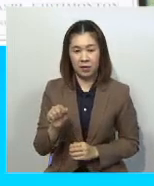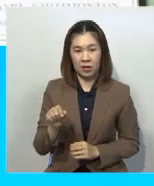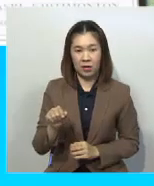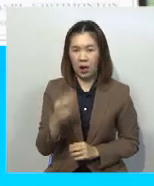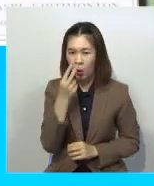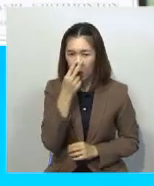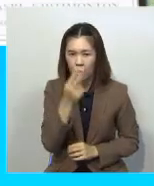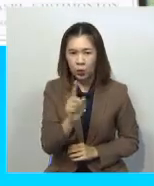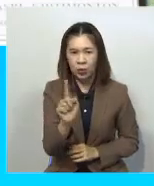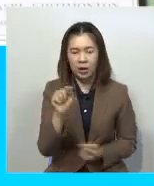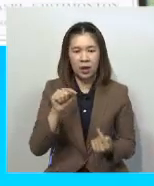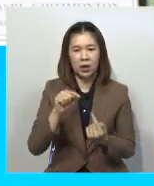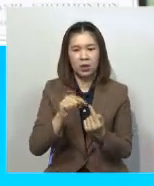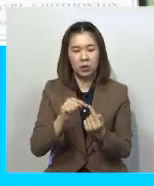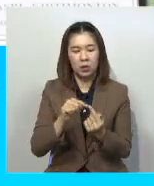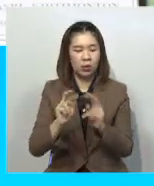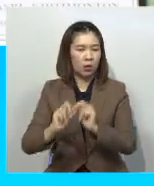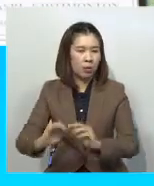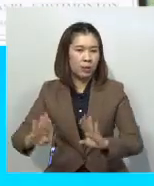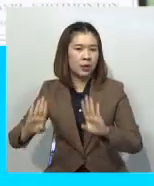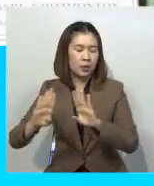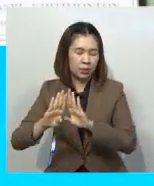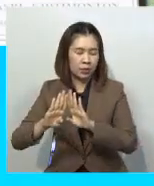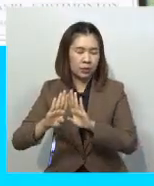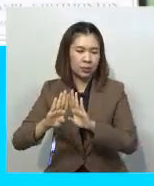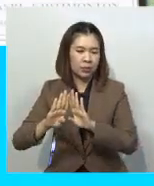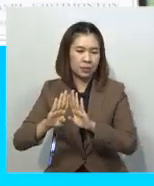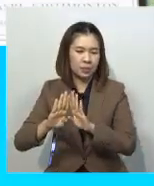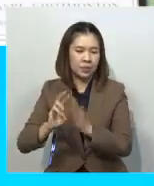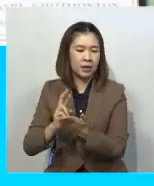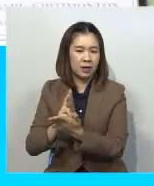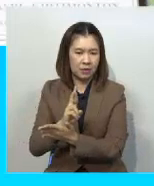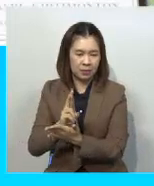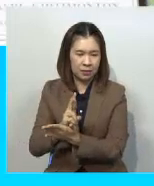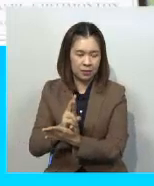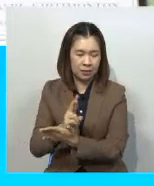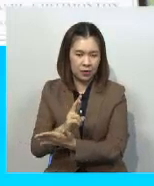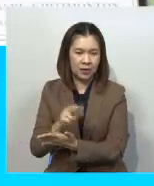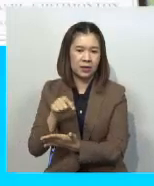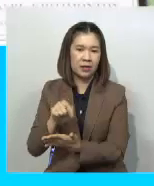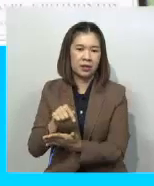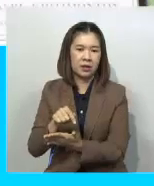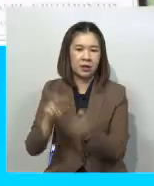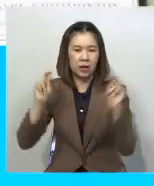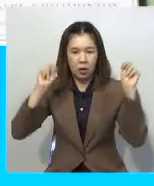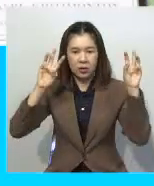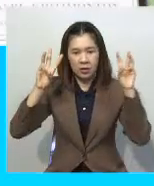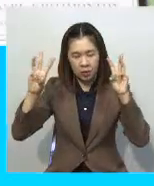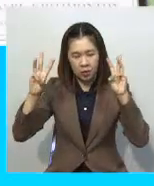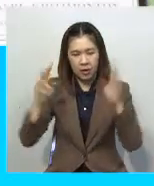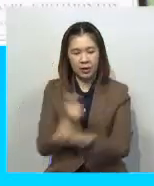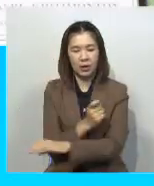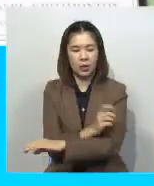ในเรื่องของทางแถบนครปฐมทางแถบราชบุรีนครสวรรค์สระบุรีอยุธย